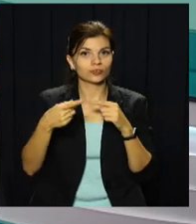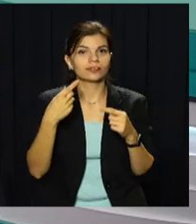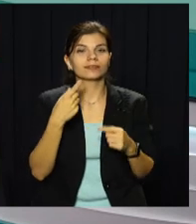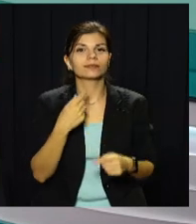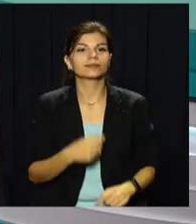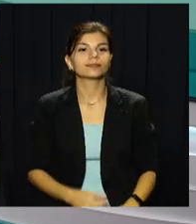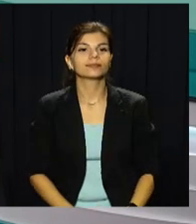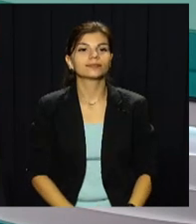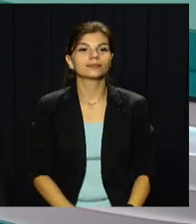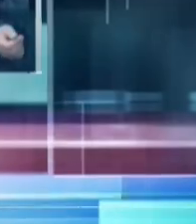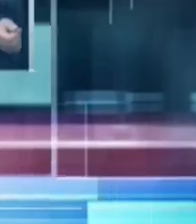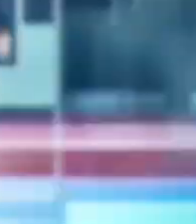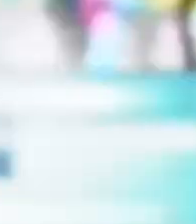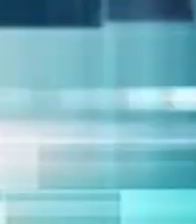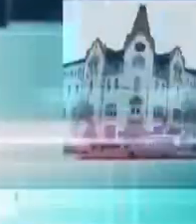ефірі.